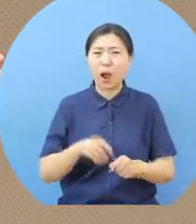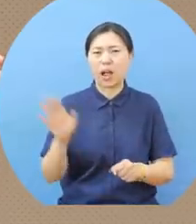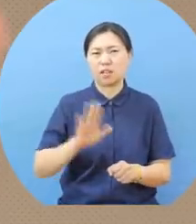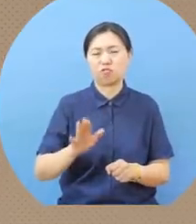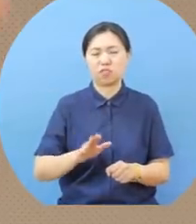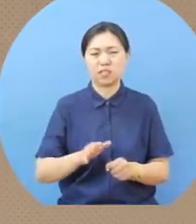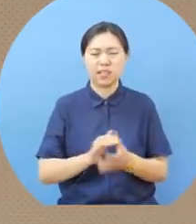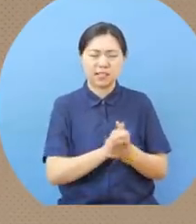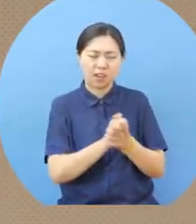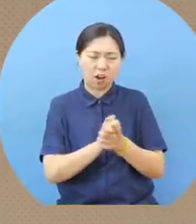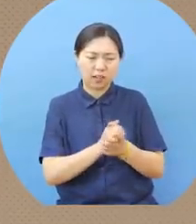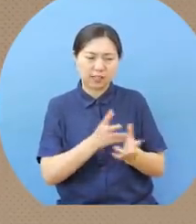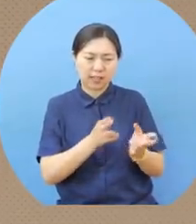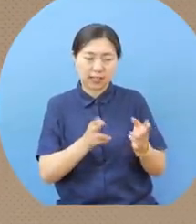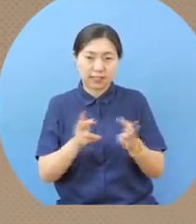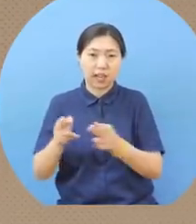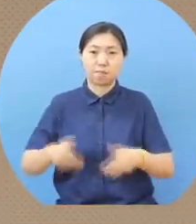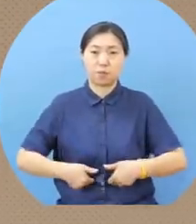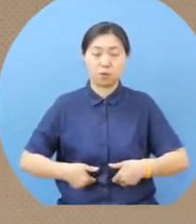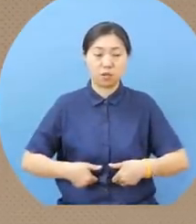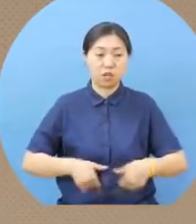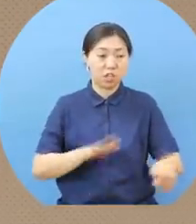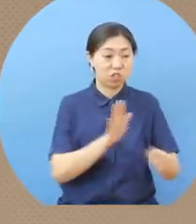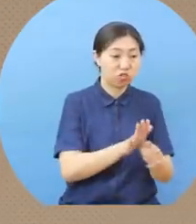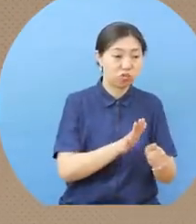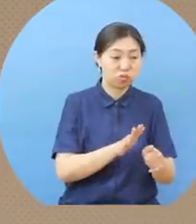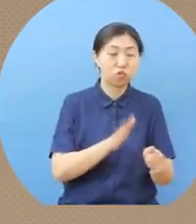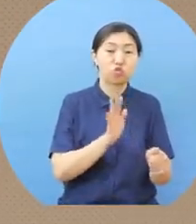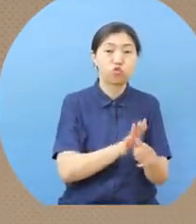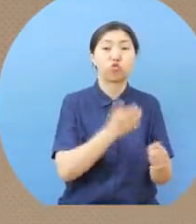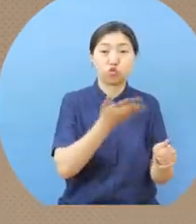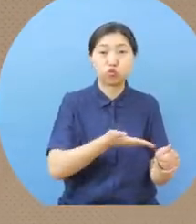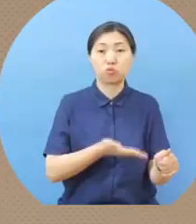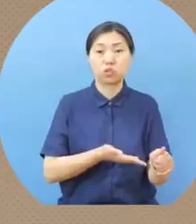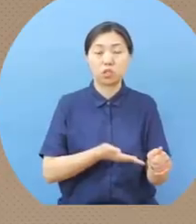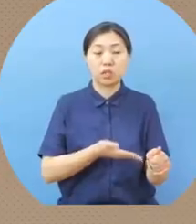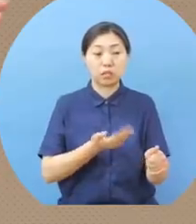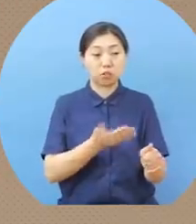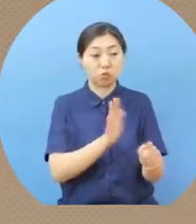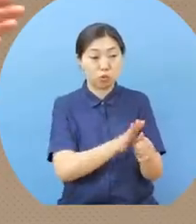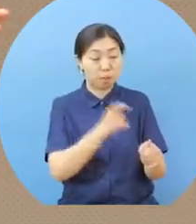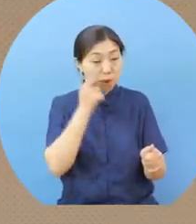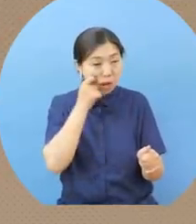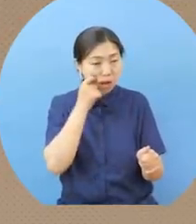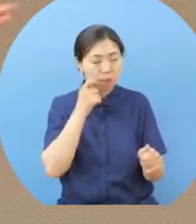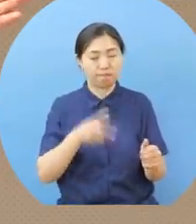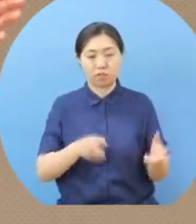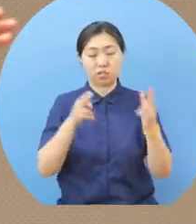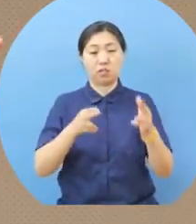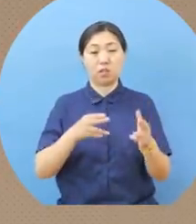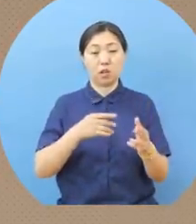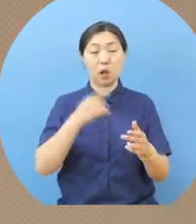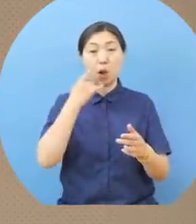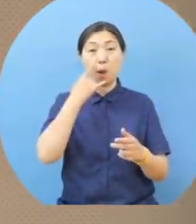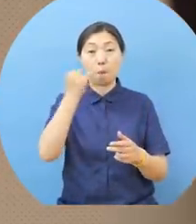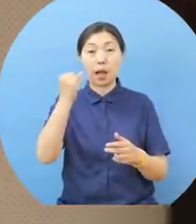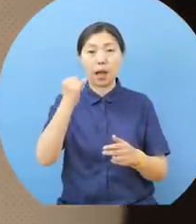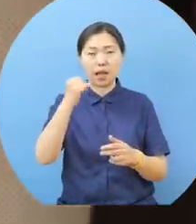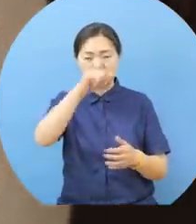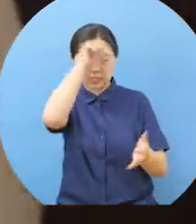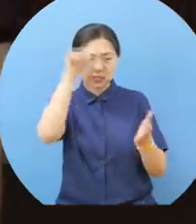정을 딱딱 끊어 가면서 사라의 해줄 꺼내주고 모델 거 못해주고 엄마 인생의 간섭하면 일이 아니냐